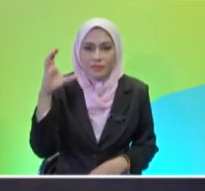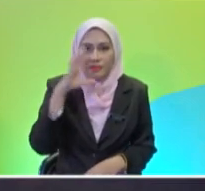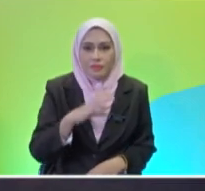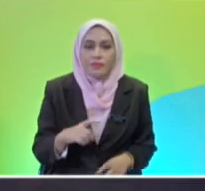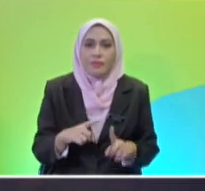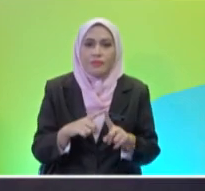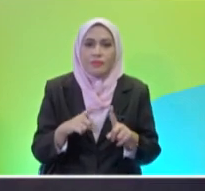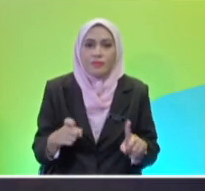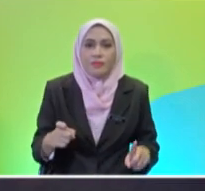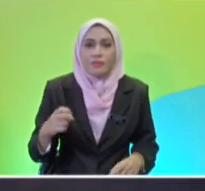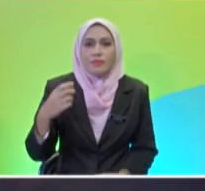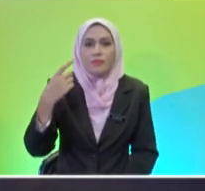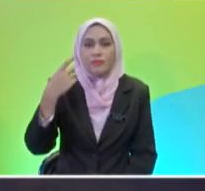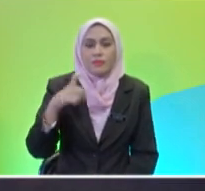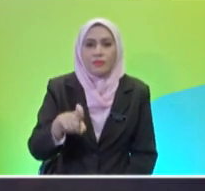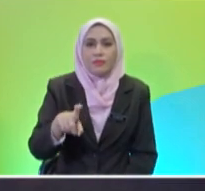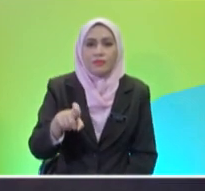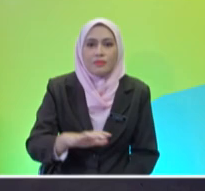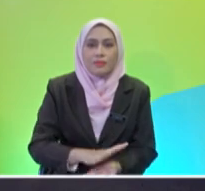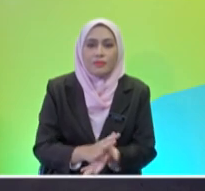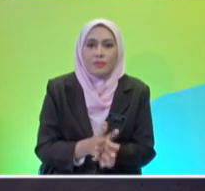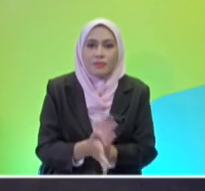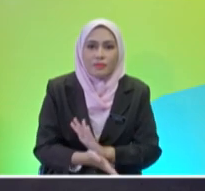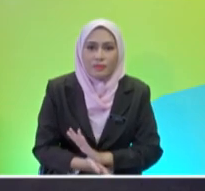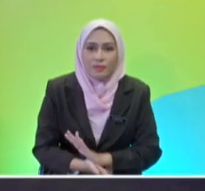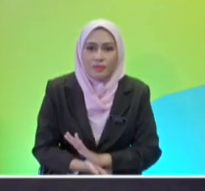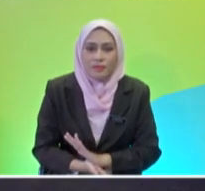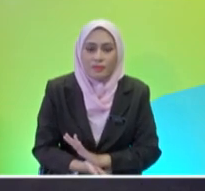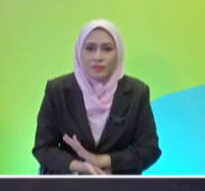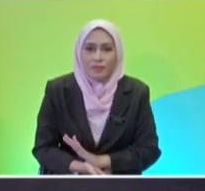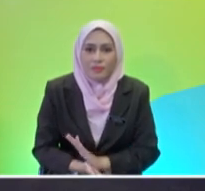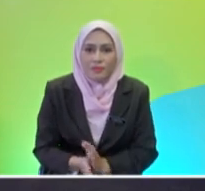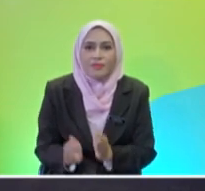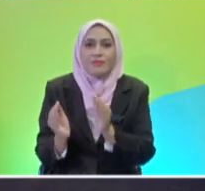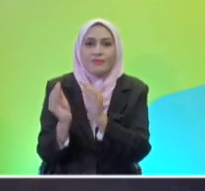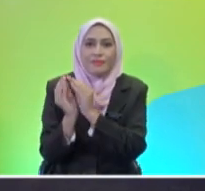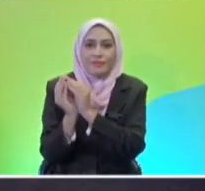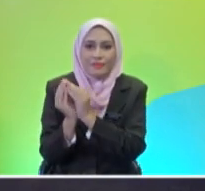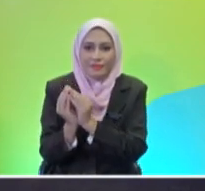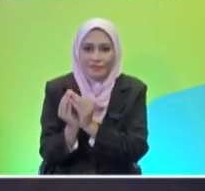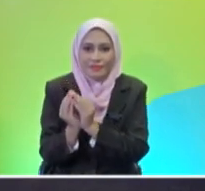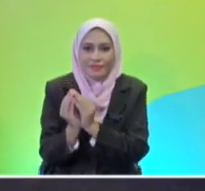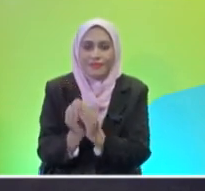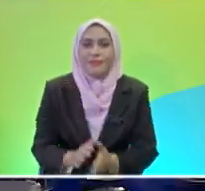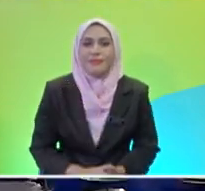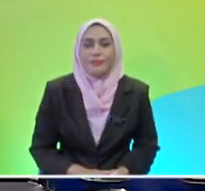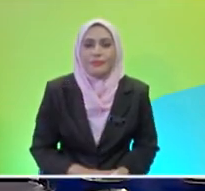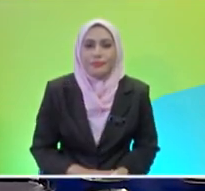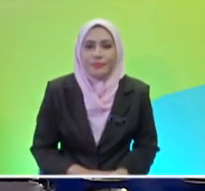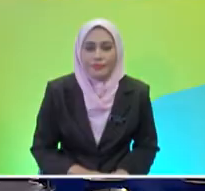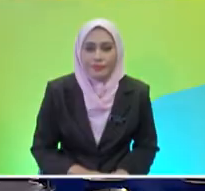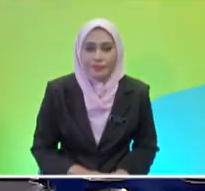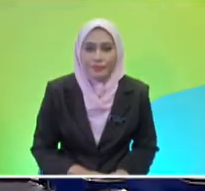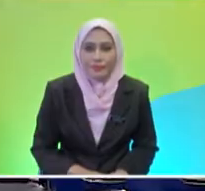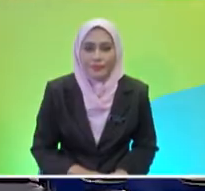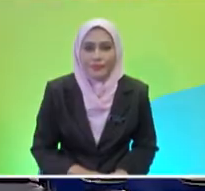Dari ulat jadi kepompong. Jadi kepompong.